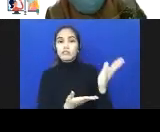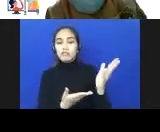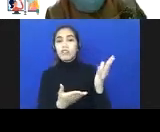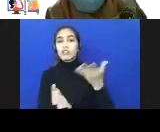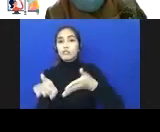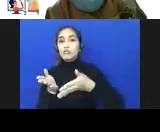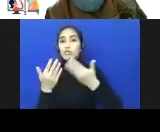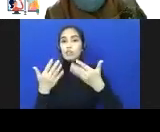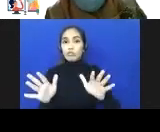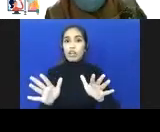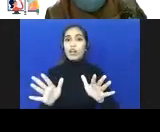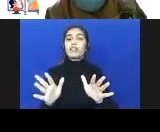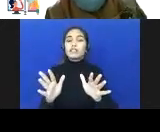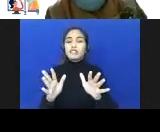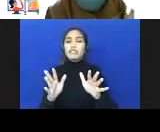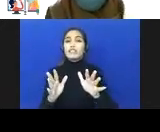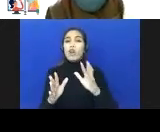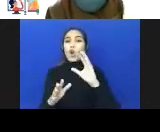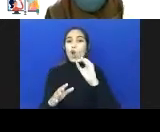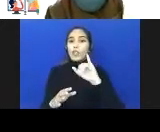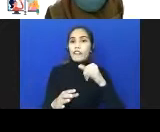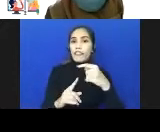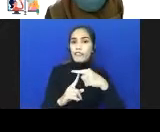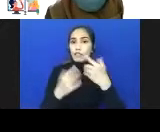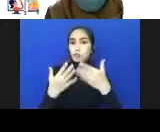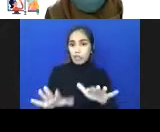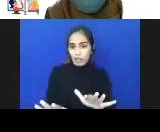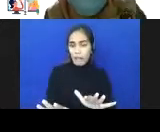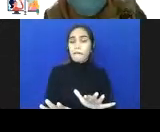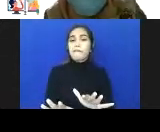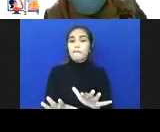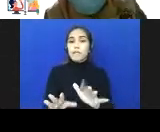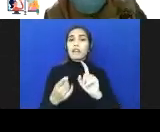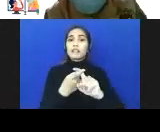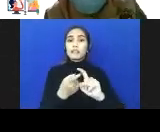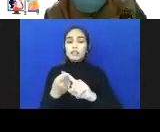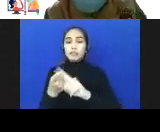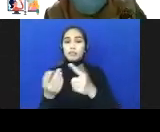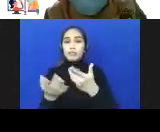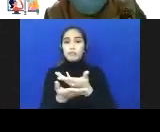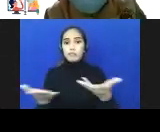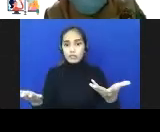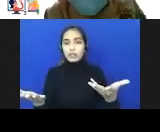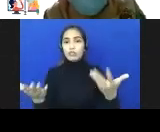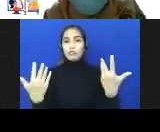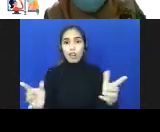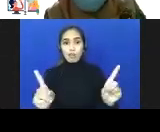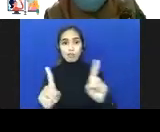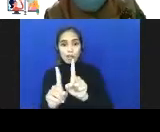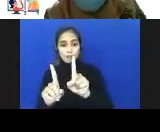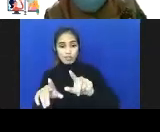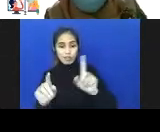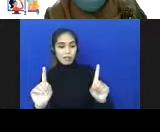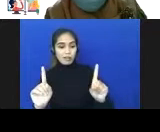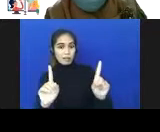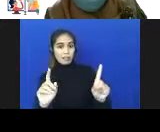tadi disampaikan juga, setelah selesai OJT, maka teman-teman yang sudah menjadi pendamping di 9 puskesmas